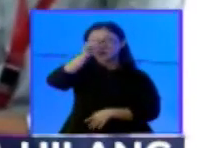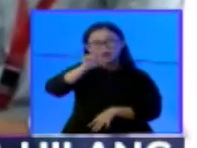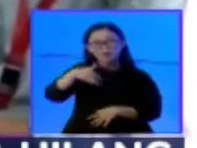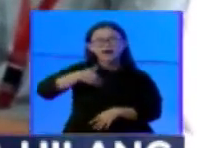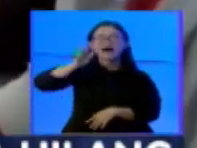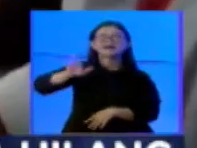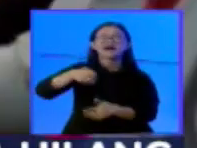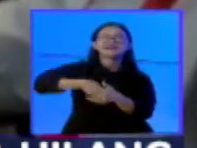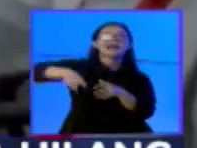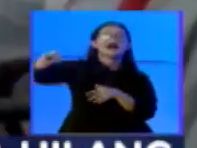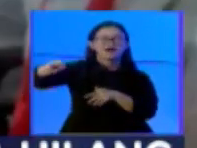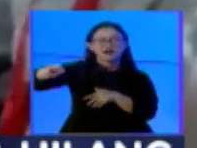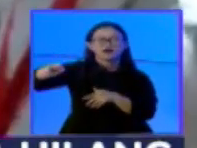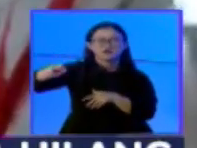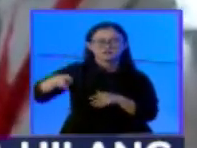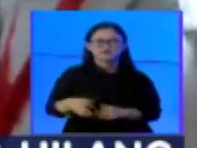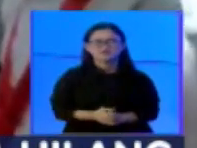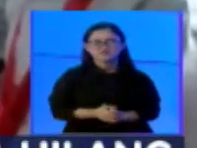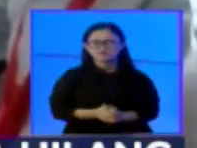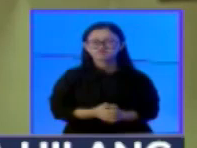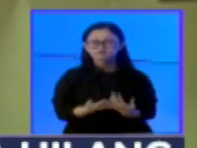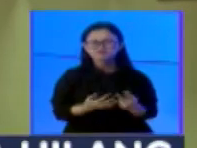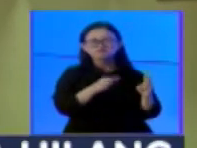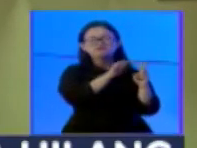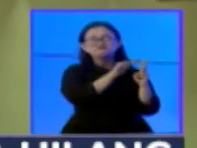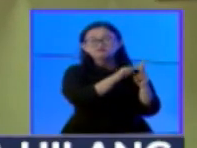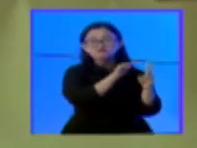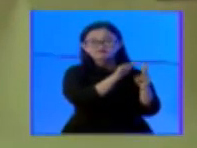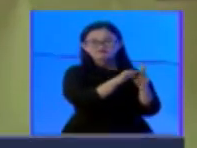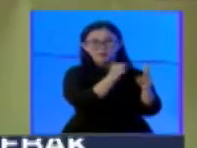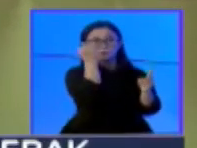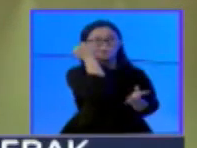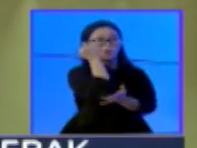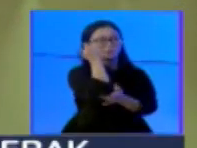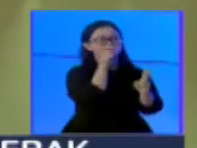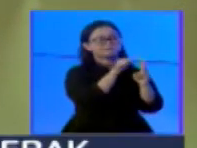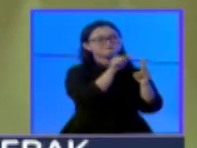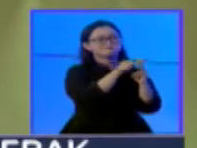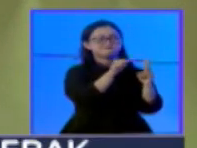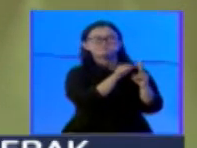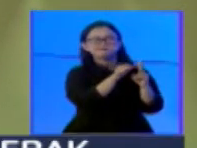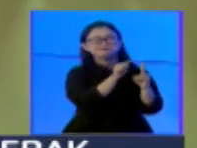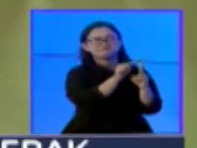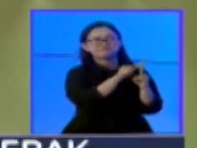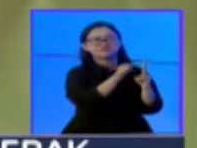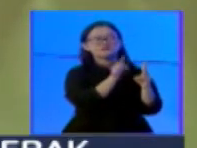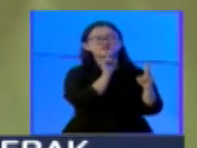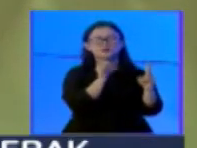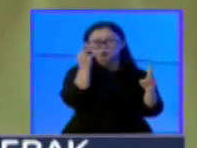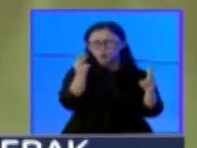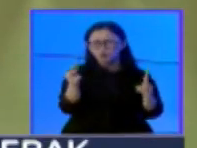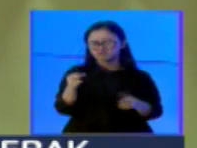mereka hilang. Mereka berpikir awalnya karena si korban ini masih ada nyawa,